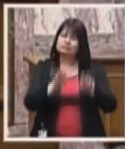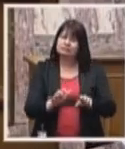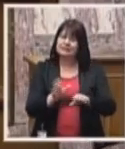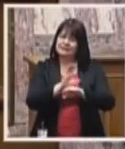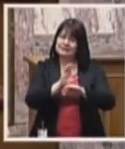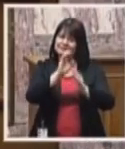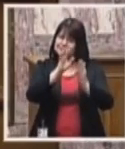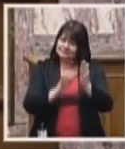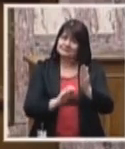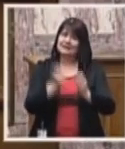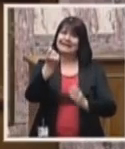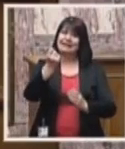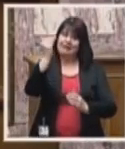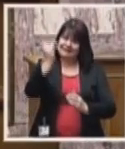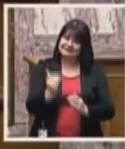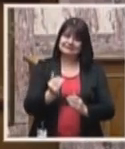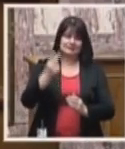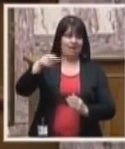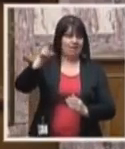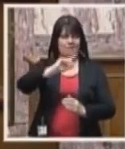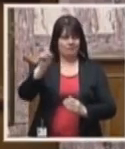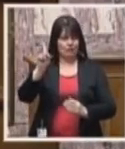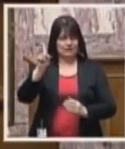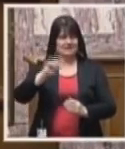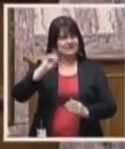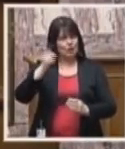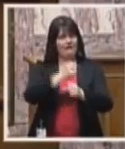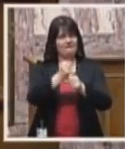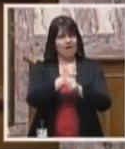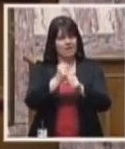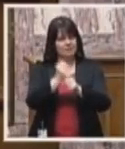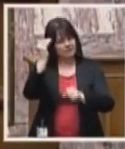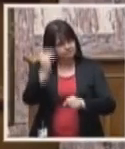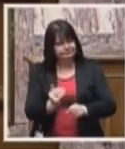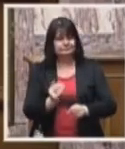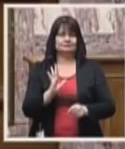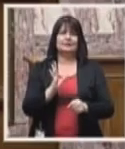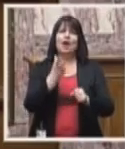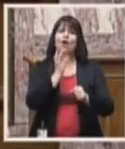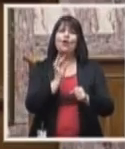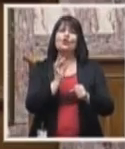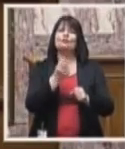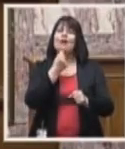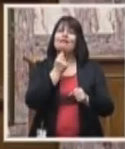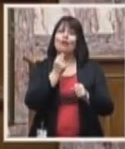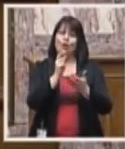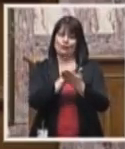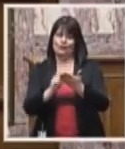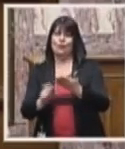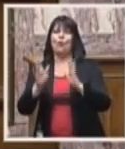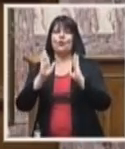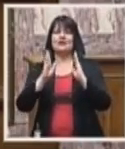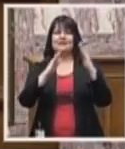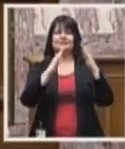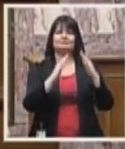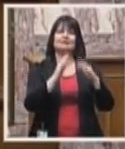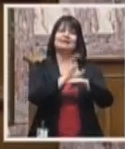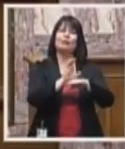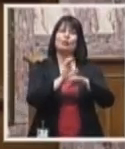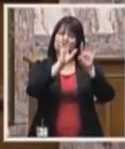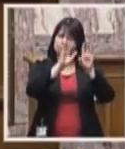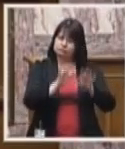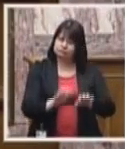μόνο δεν αυξήθηκαν, μειώθηκαν οι τιμές στα φάρμακα. Και λόγω της ηλεκτρονικής συνταγογράφησης και λόγω της διαπραγμάτευσης που